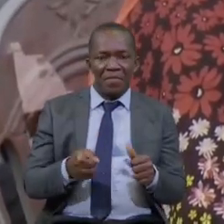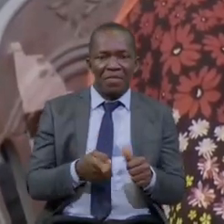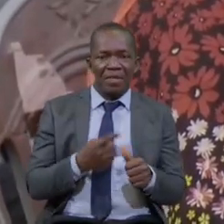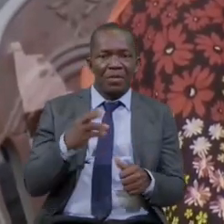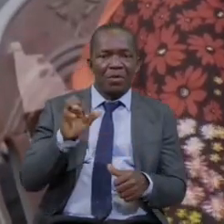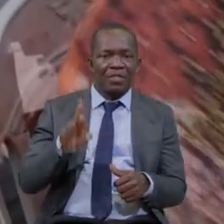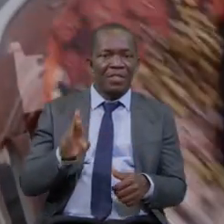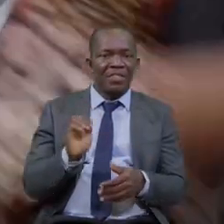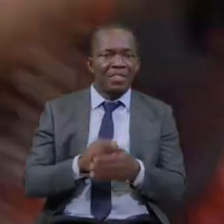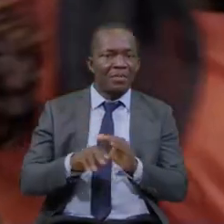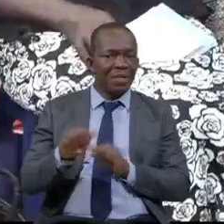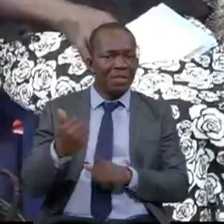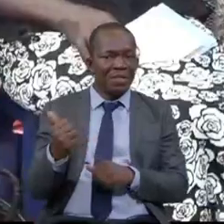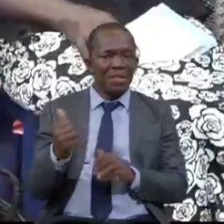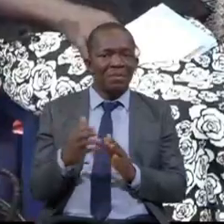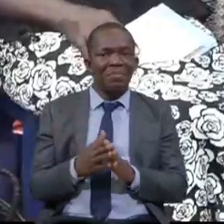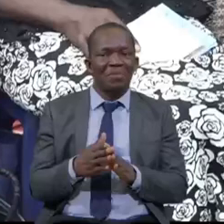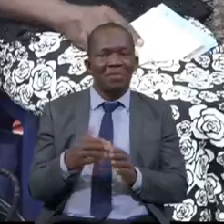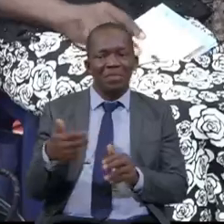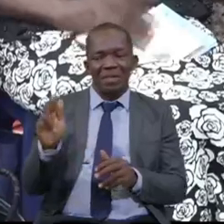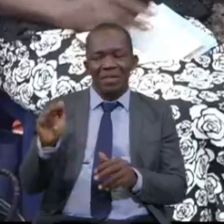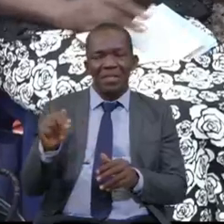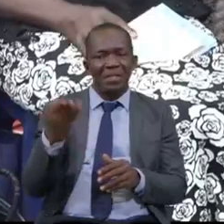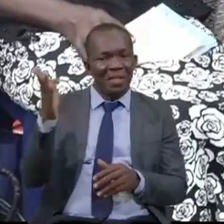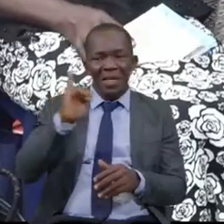Il n'y a pas de tentation qui vous est survenue